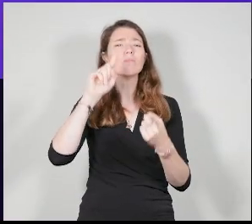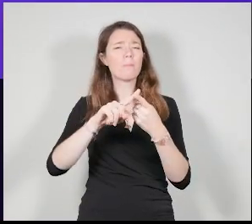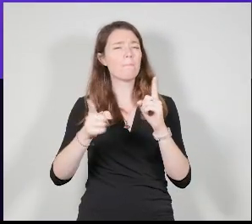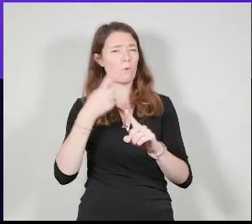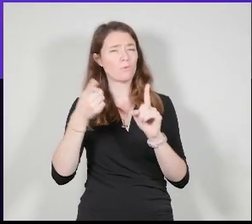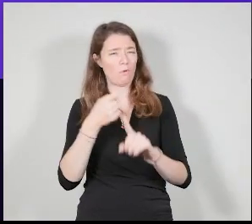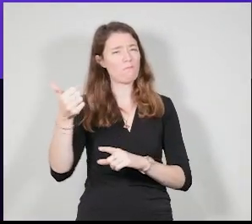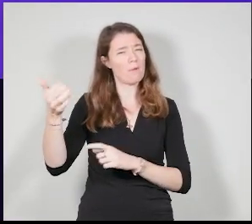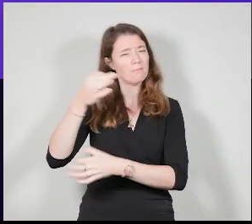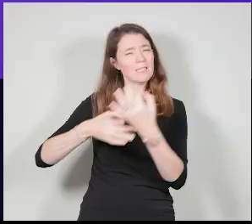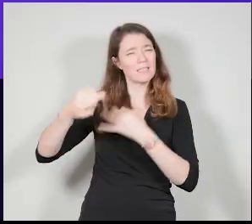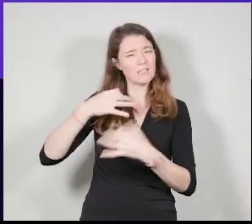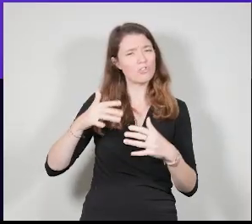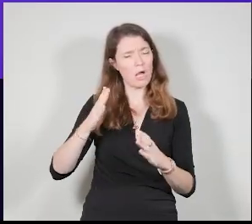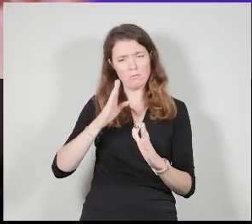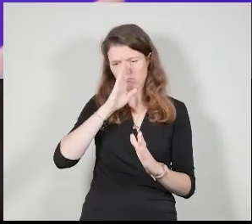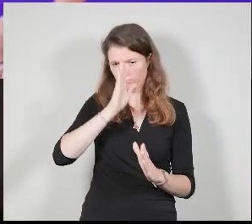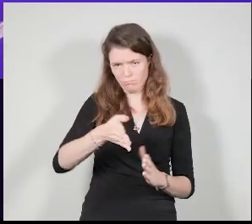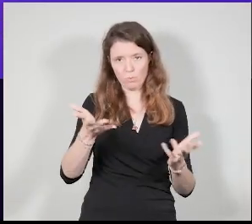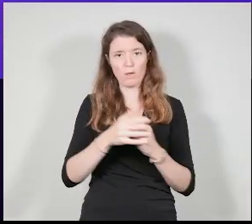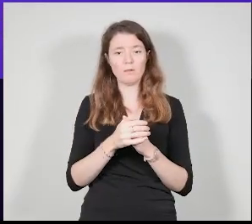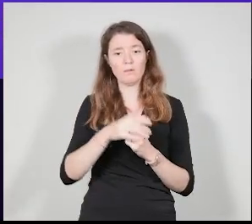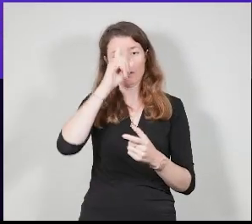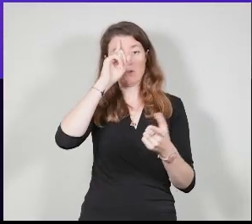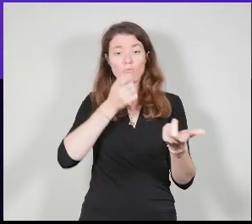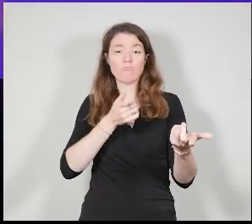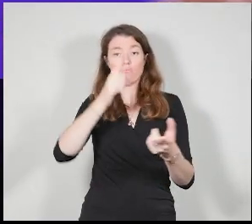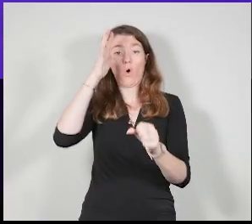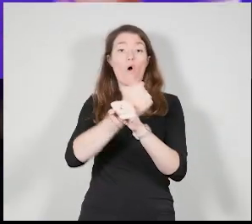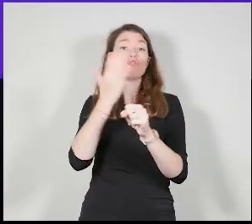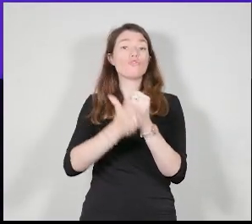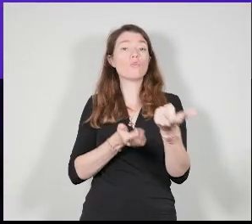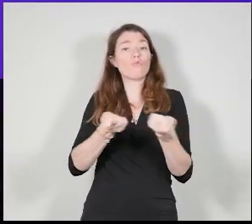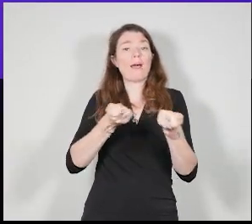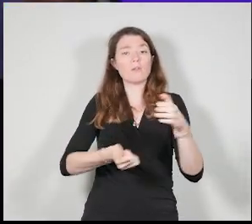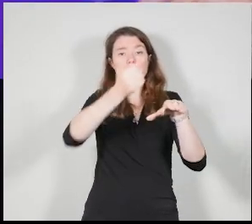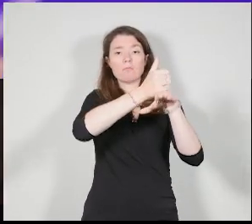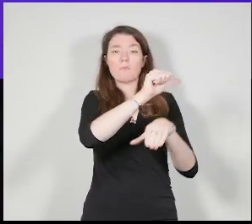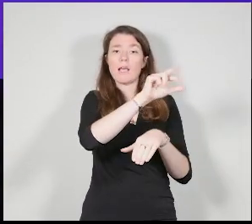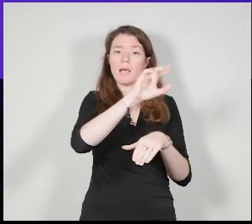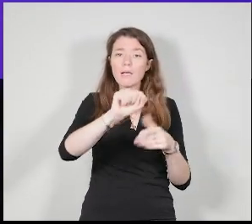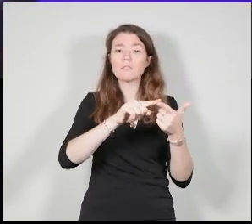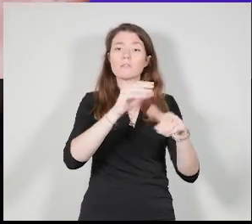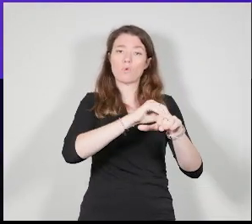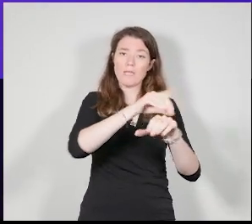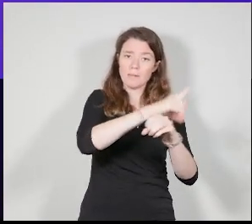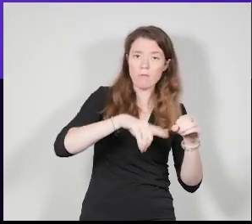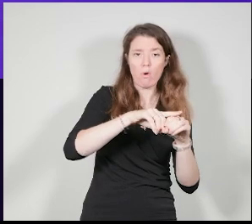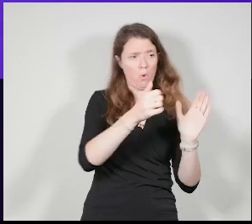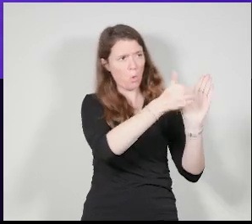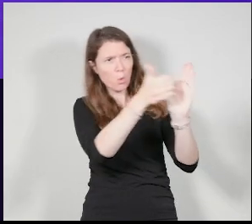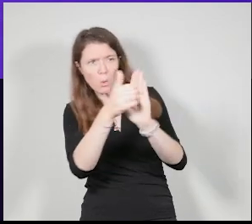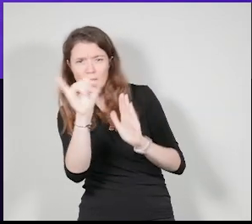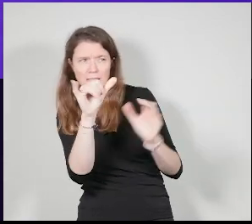que vous abordez de manière assez frontale, c'est les enjeux de gouvernance. ARS, conseil départemental, qui gère quoi, qui fait